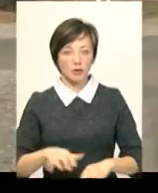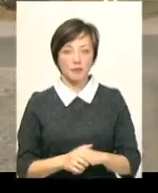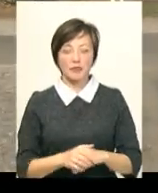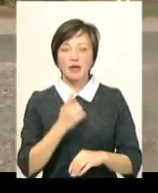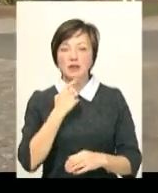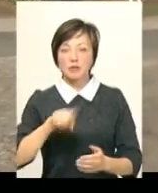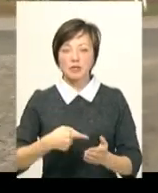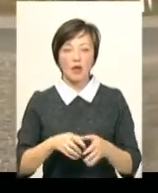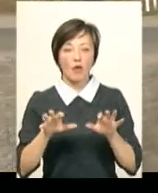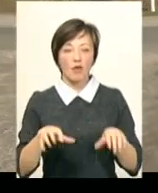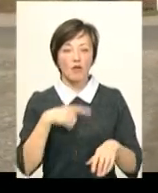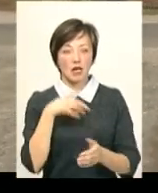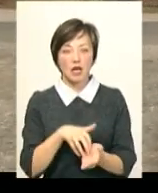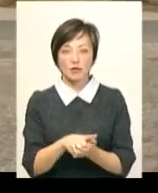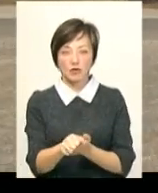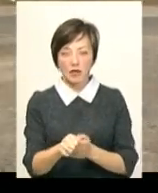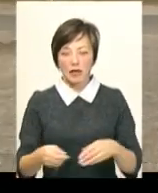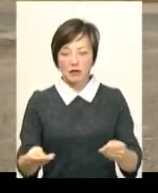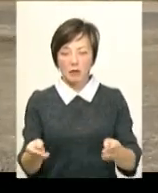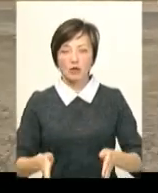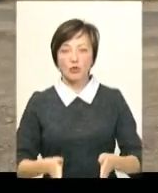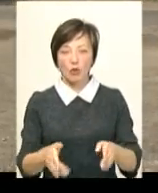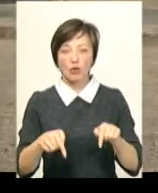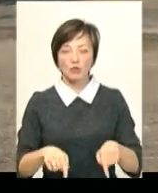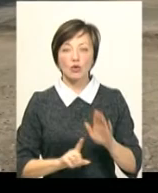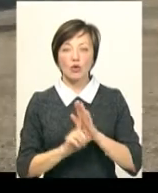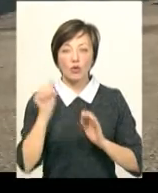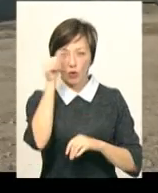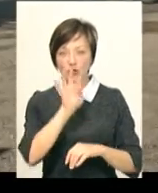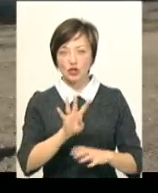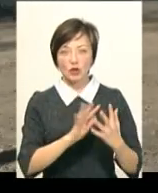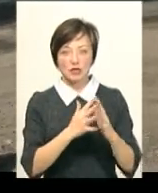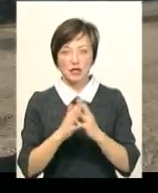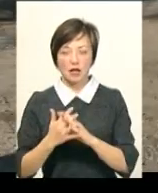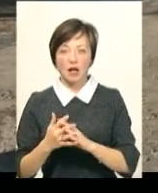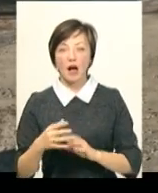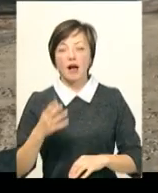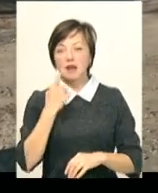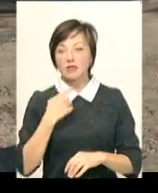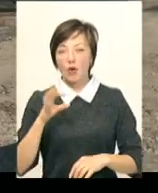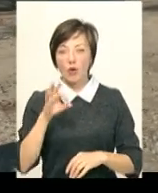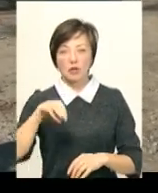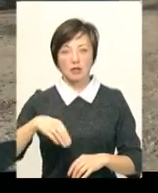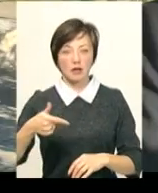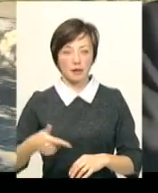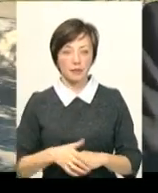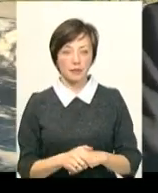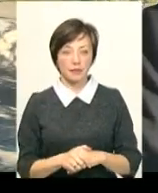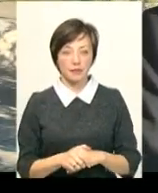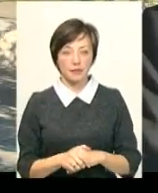Красилівський міський голова говорить, асфальтувати і насипати дороги почали цього року в 4 селах Красилівської об'єднаної територіальної громади.